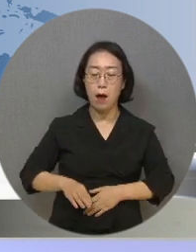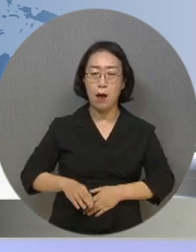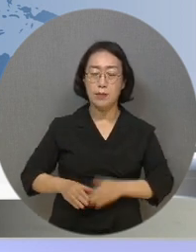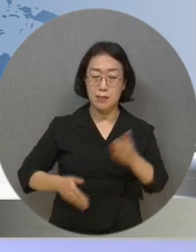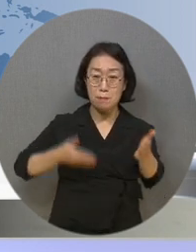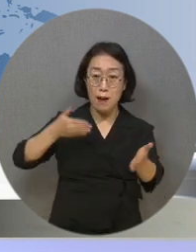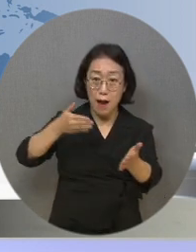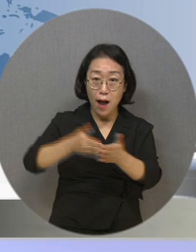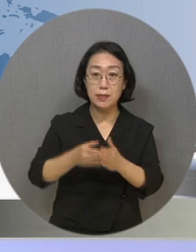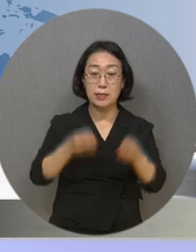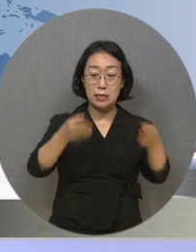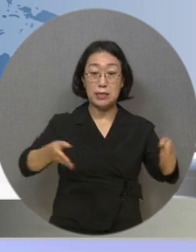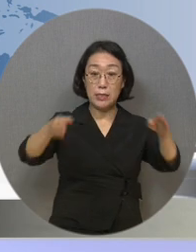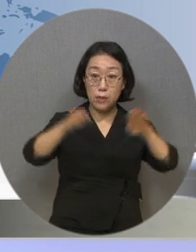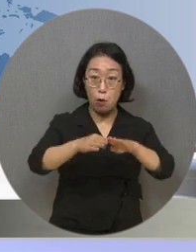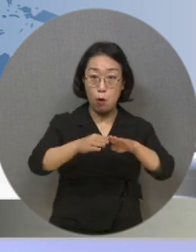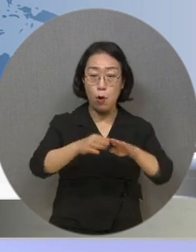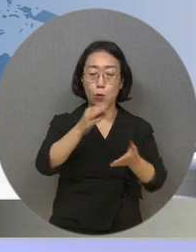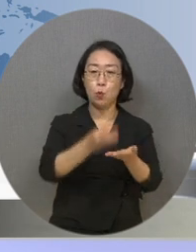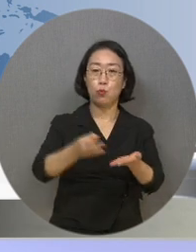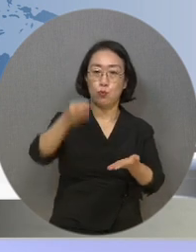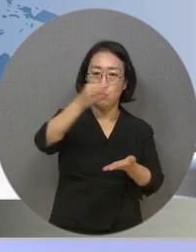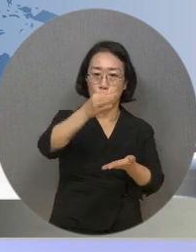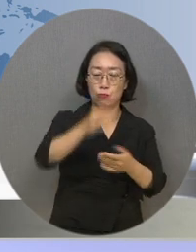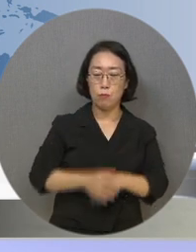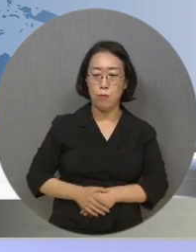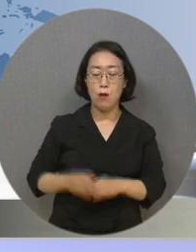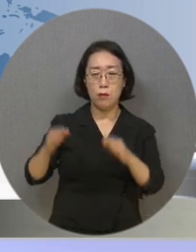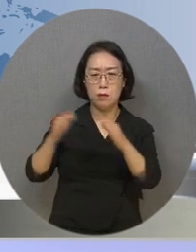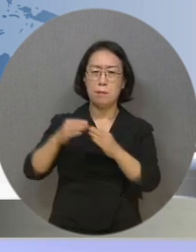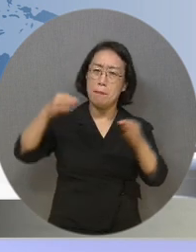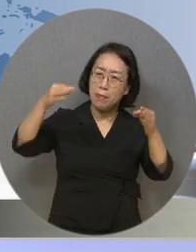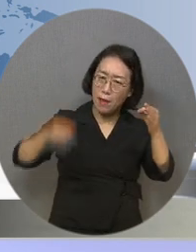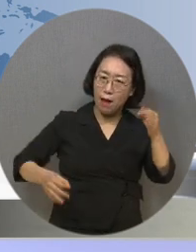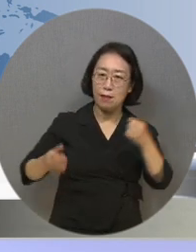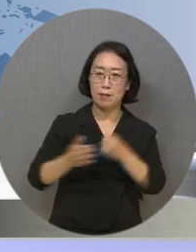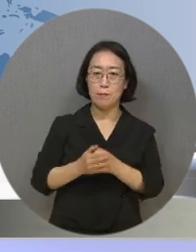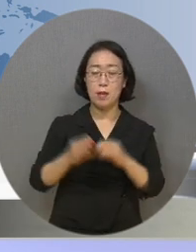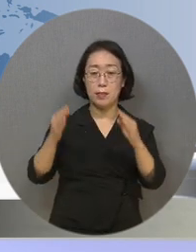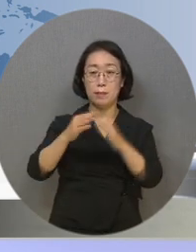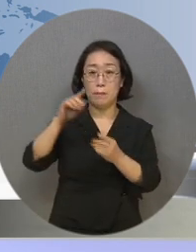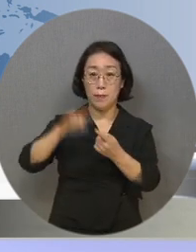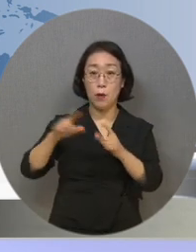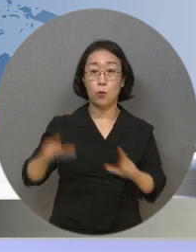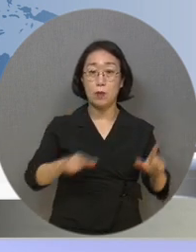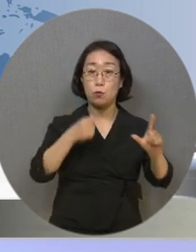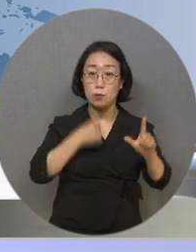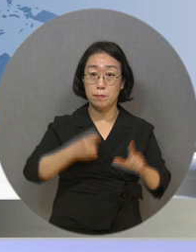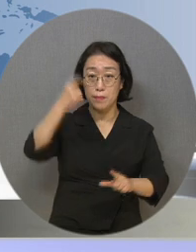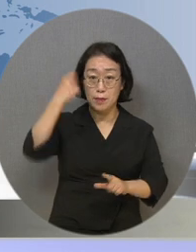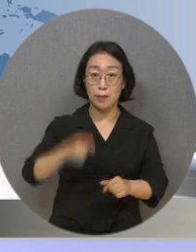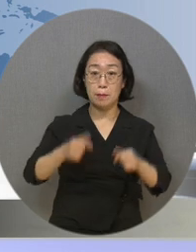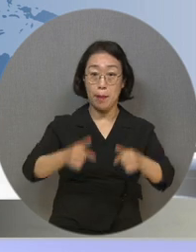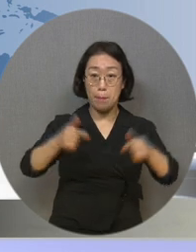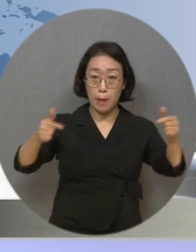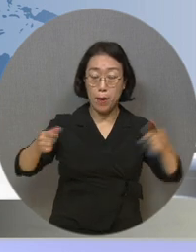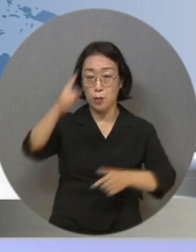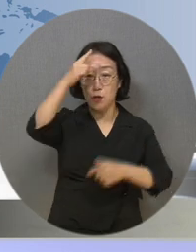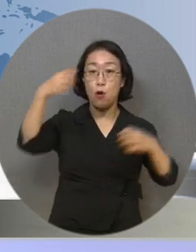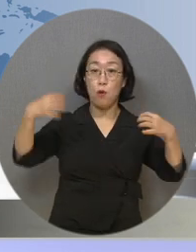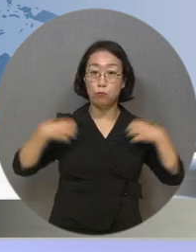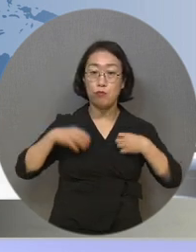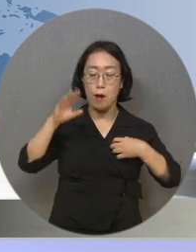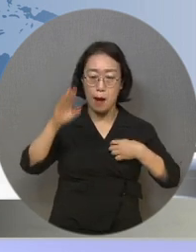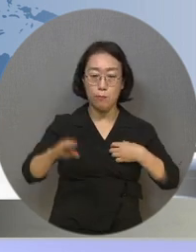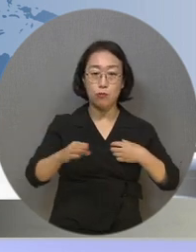그동안 시설에 입소할 때 더 많은 돈이 지급됐는데요. 집에서 노후를 보내려는 인식이 확산되면서 정부가 앞으로 시설에